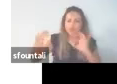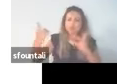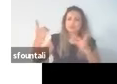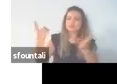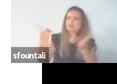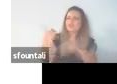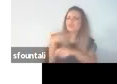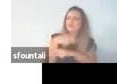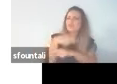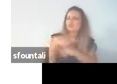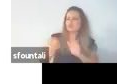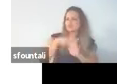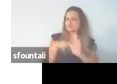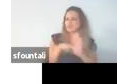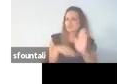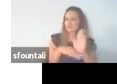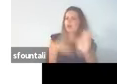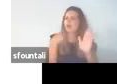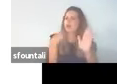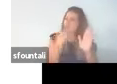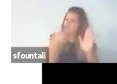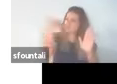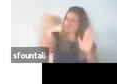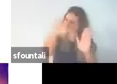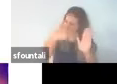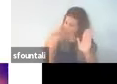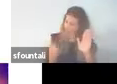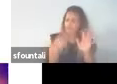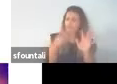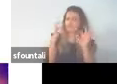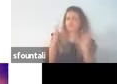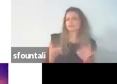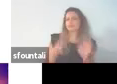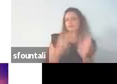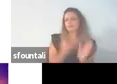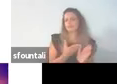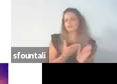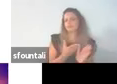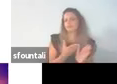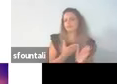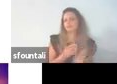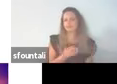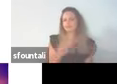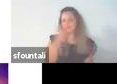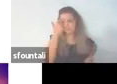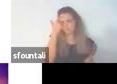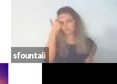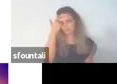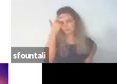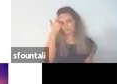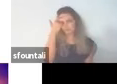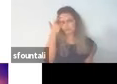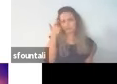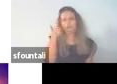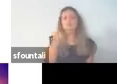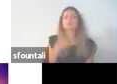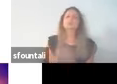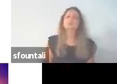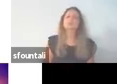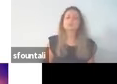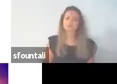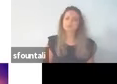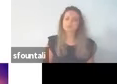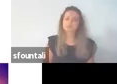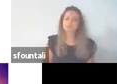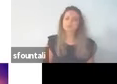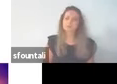σύστημα. Ναι. So, as we said, we need to talk more about consent. And that's why our